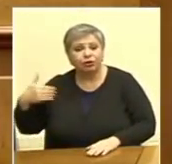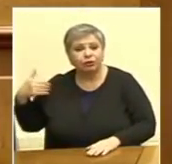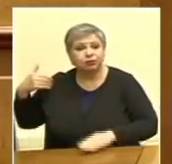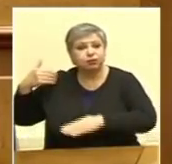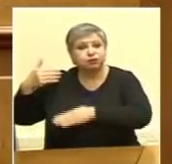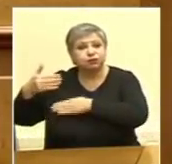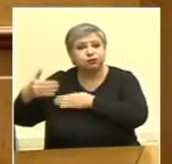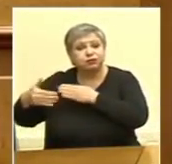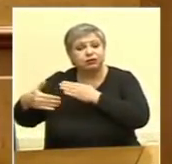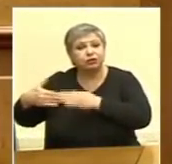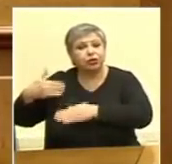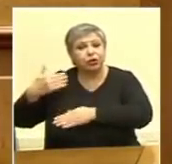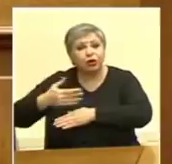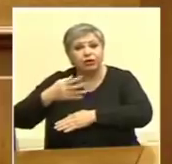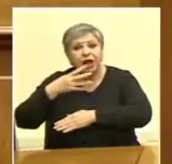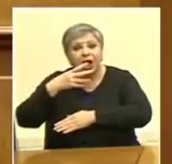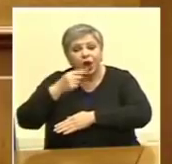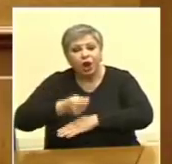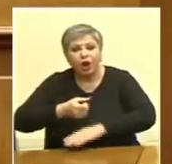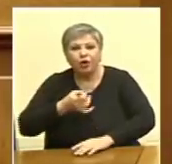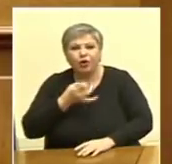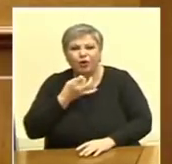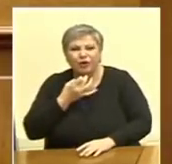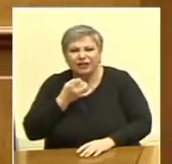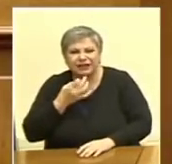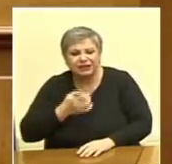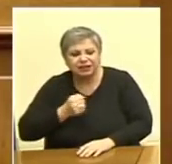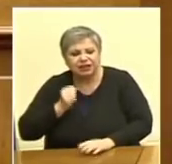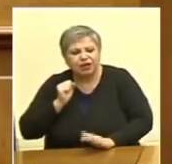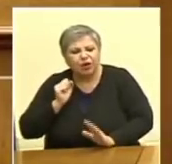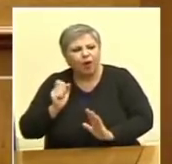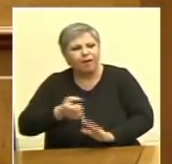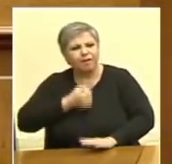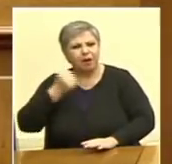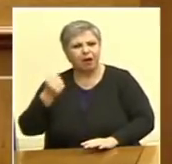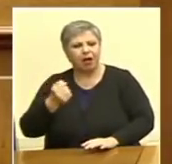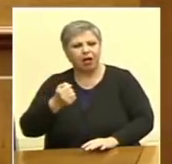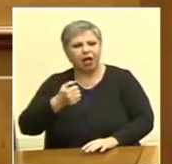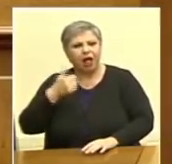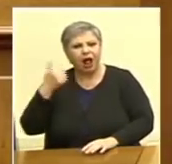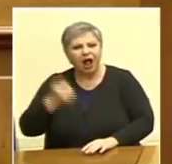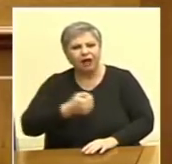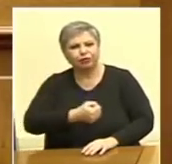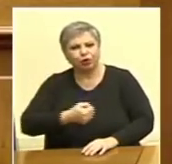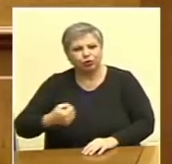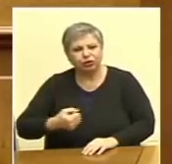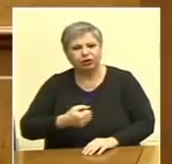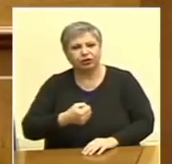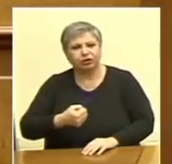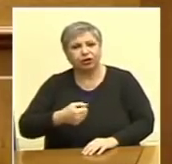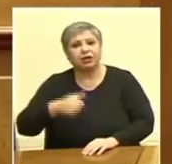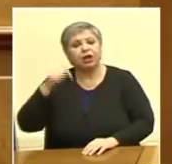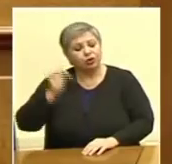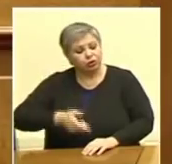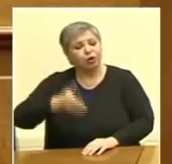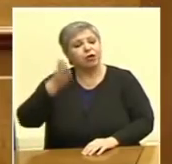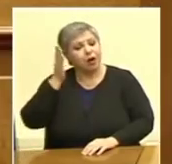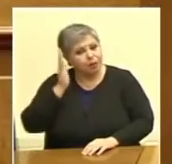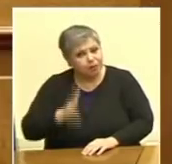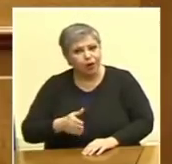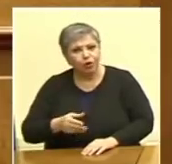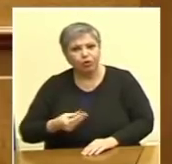γέννησε η σκληρή και πρωτόγνωρη λιτότητα των ημερών σας. Τώρα που με ασφάλεια έχουμε τη